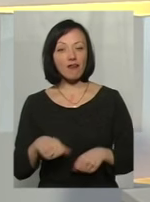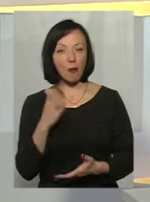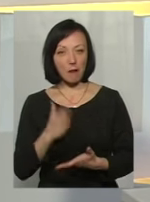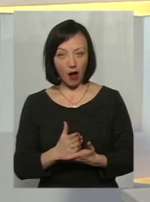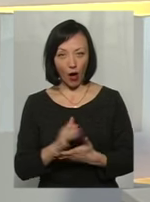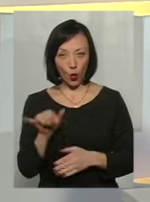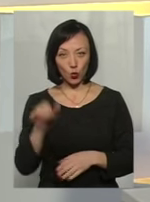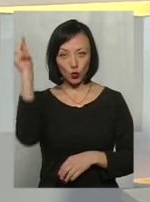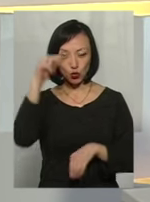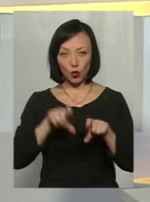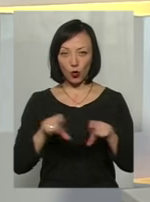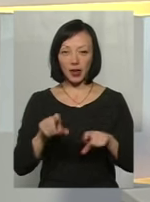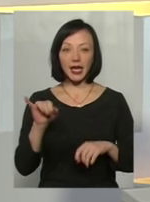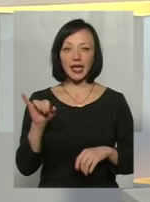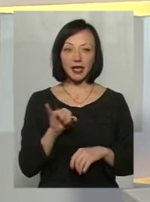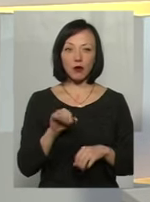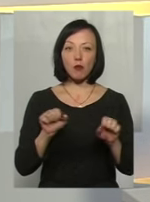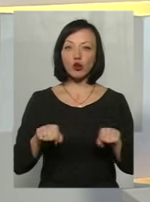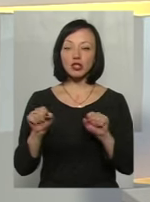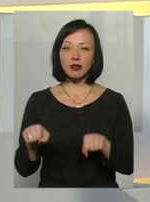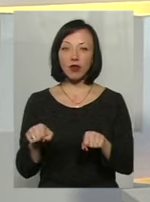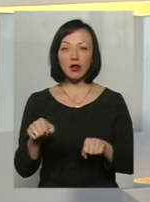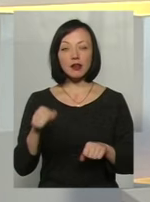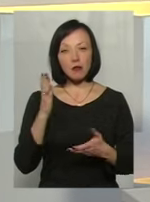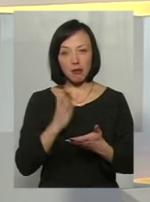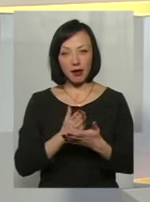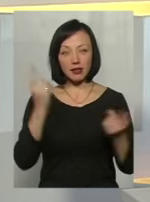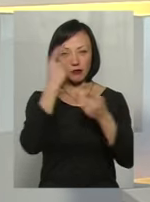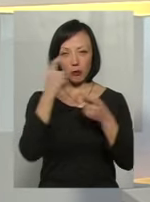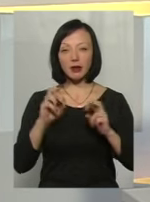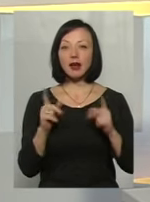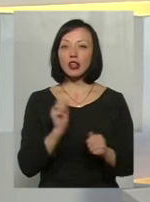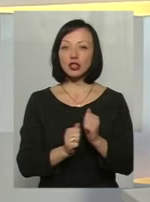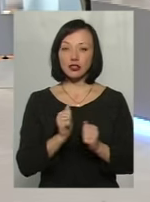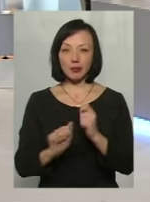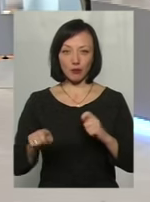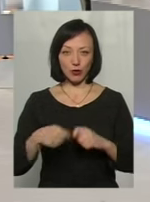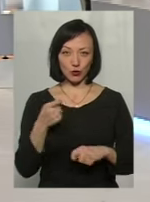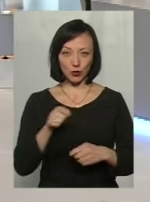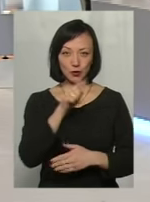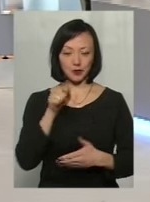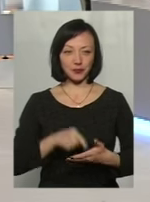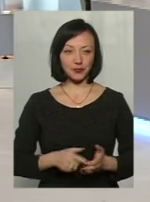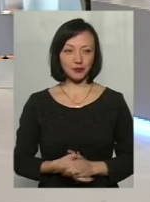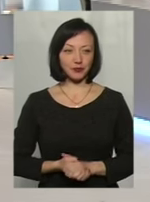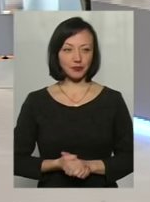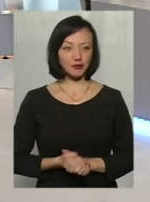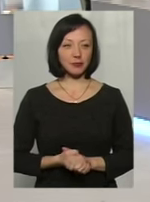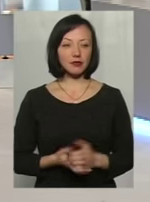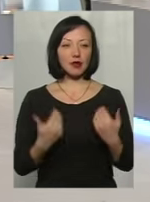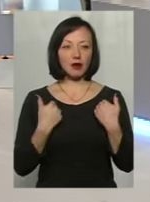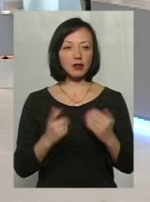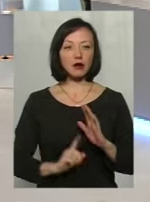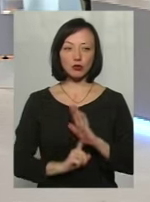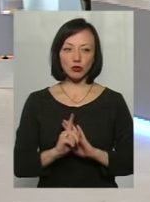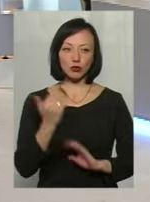має у школі, ось, і, можливо, володієте інформацією, як найчастіше вони порушуються. Я розпочну, з вашого